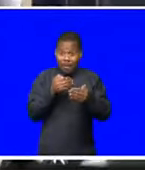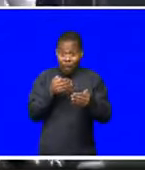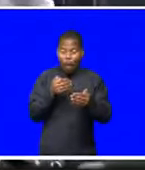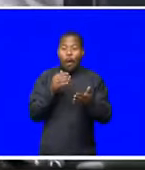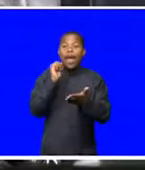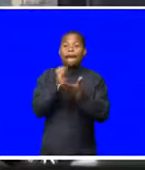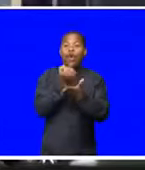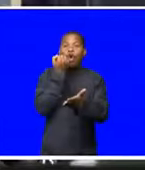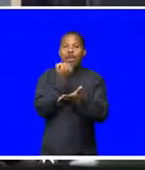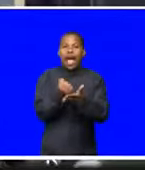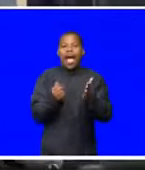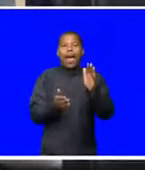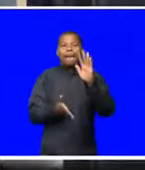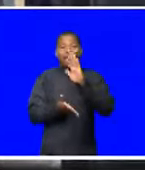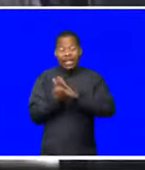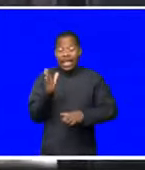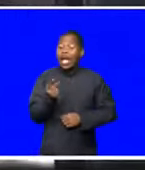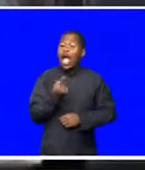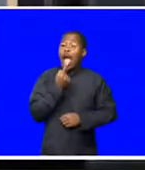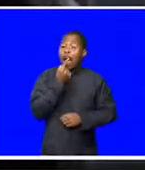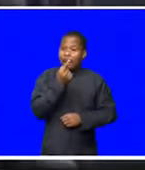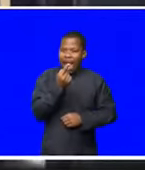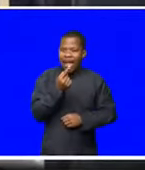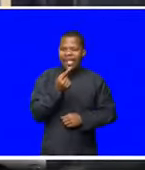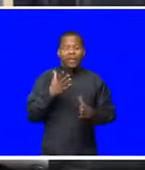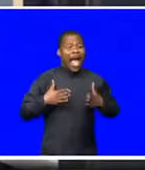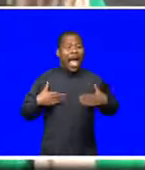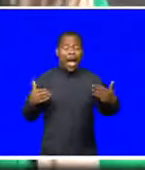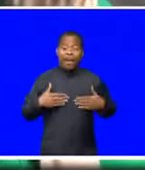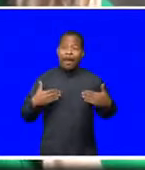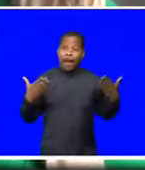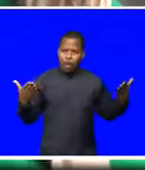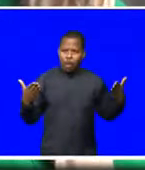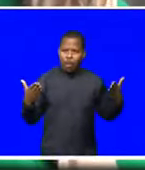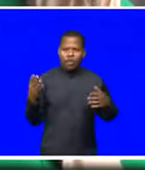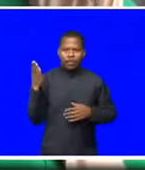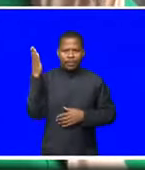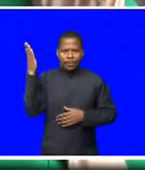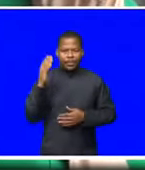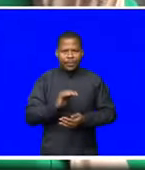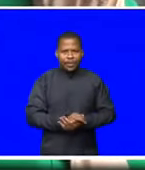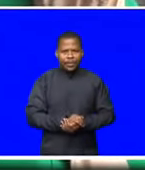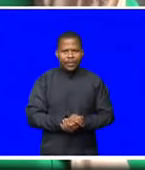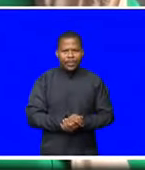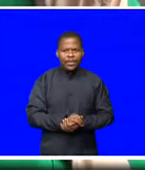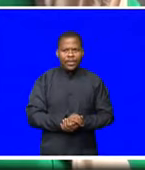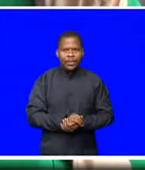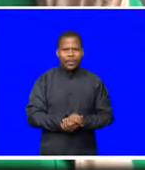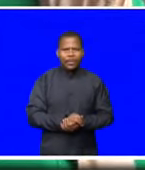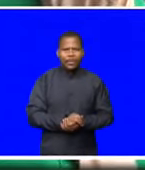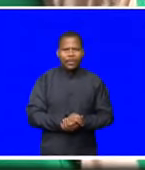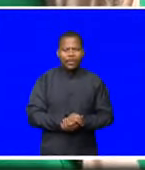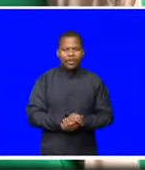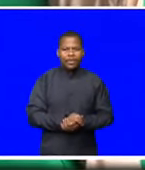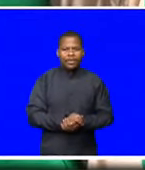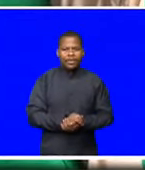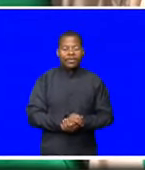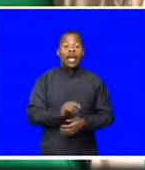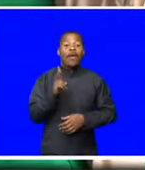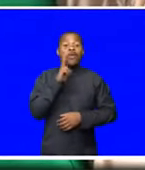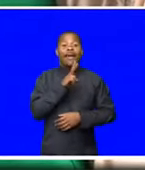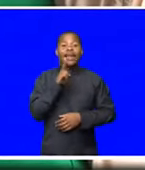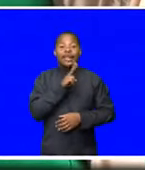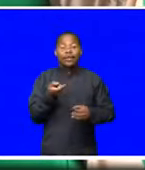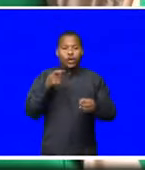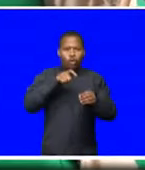egedeni engwenya taveta ngekutsi titsandzeni ngeleSwatini. Ibeyinhle kakhulu although sicale tinkozweni